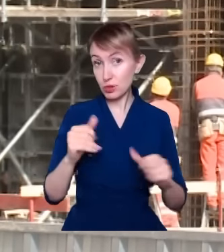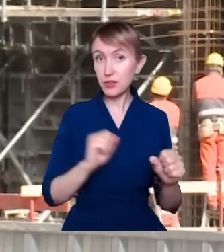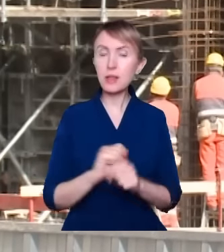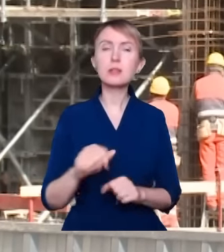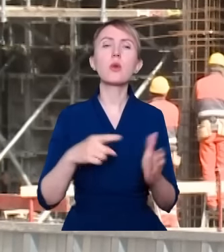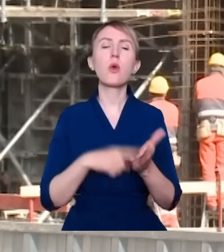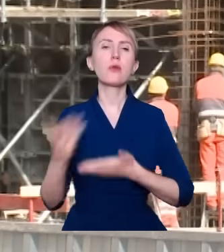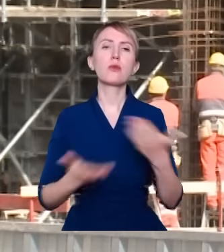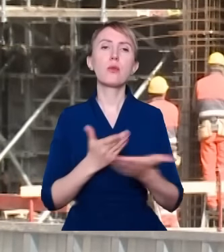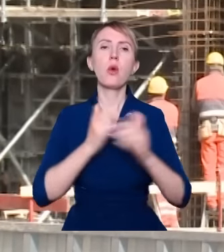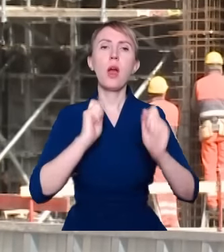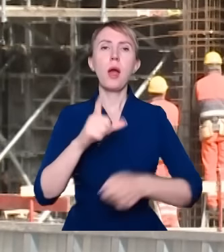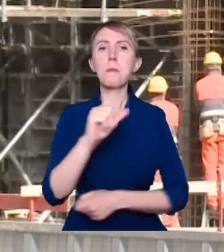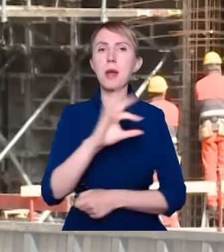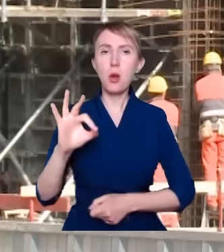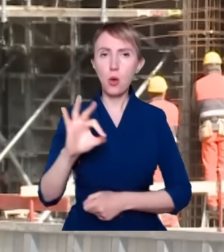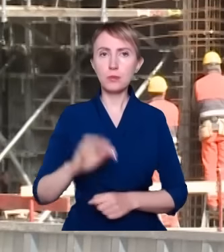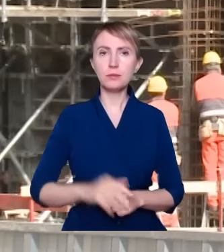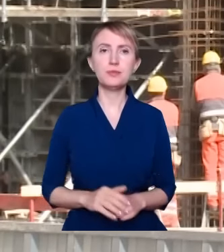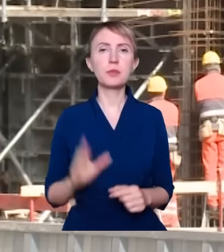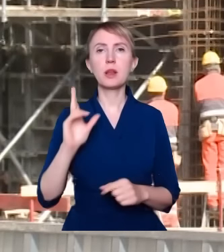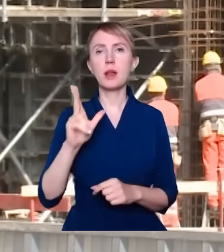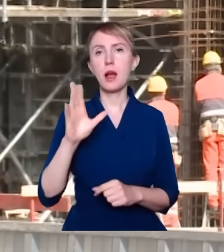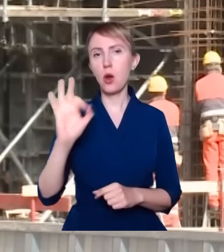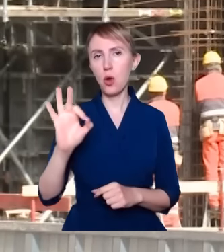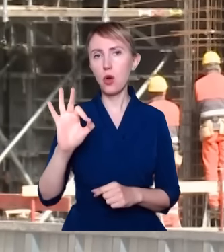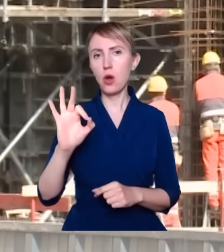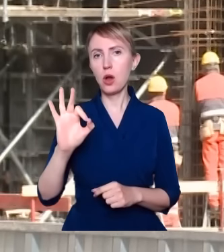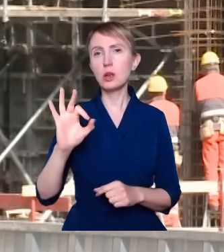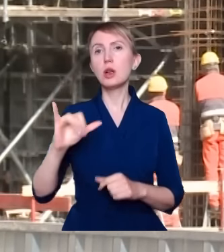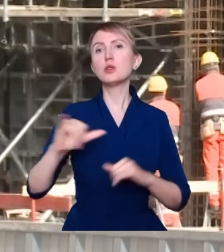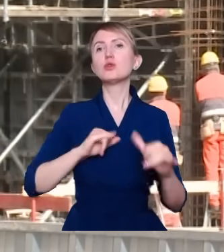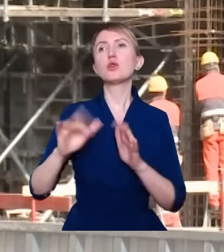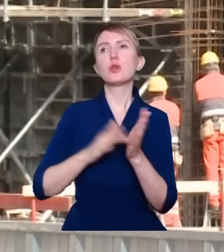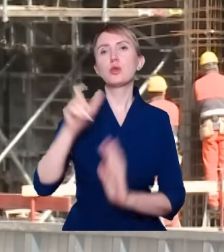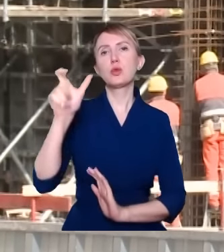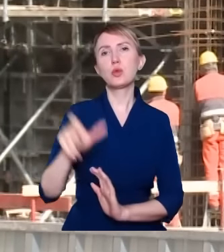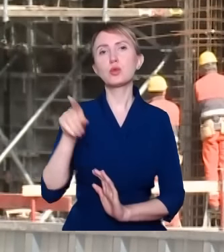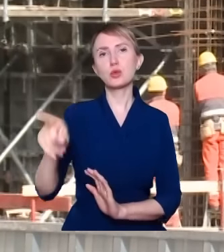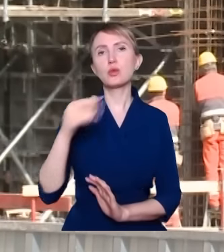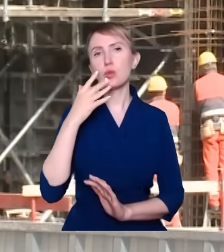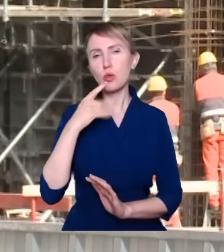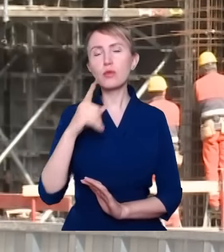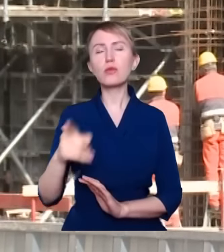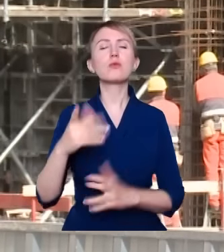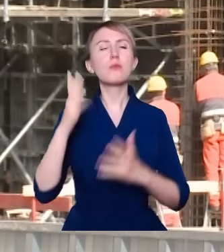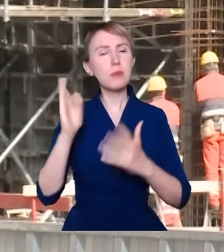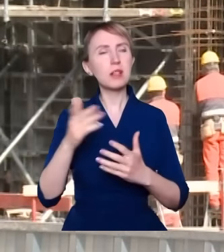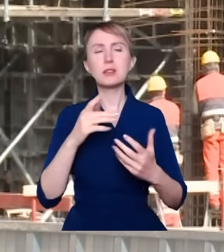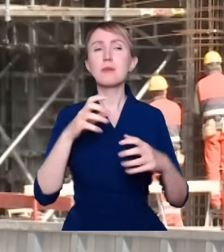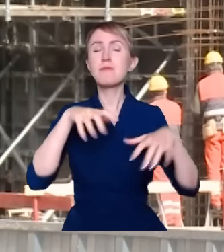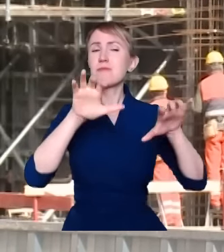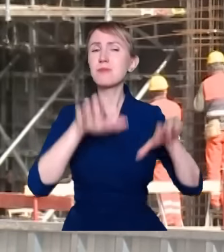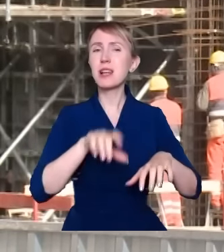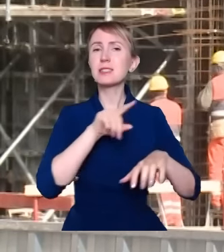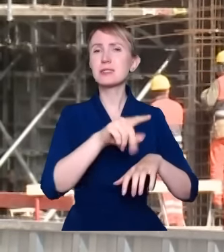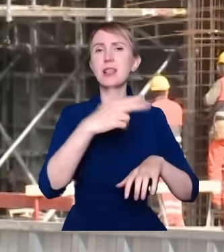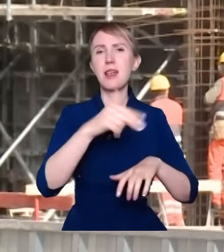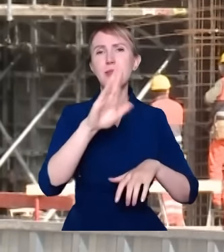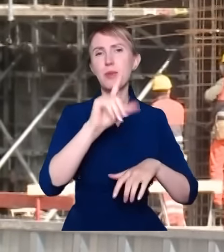składa Platforma Obywatelska, Koalicja Obywatelska, rząd Donalda Tuska, który zapowiadał, że wywiezie prezesa NBP z